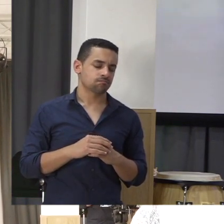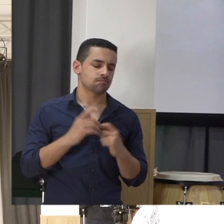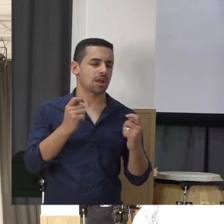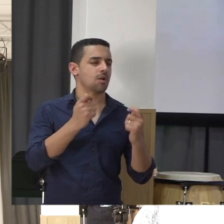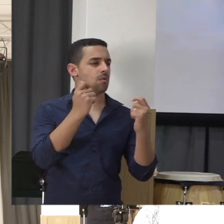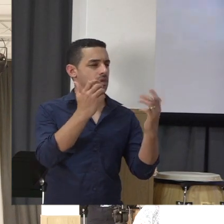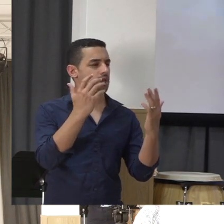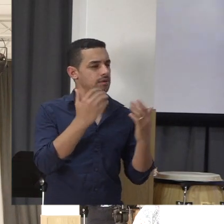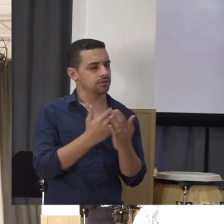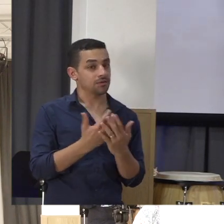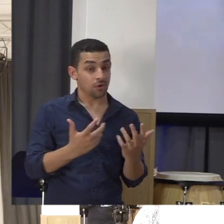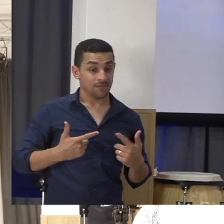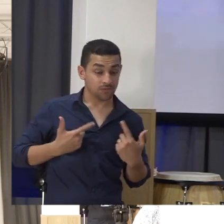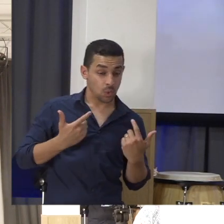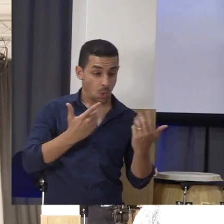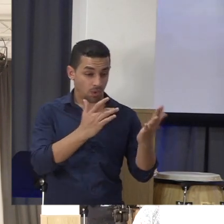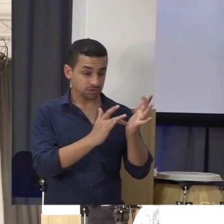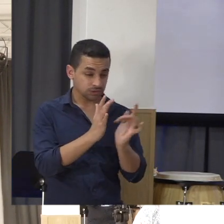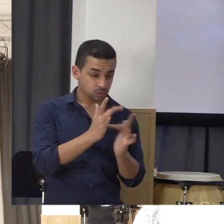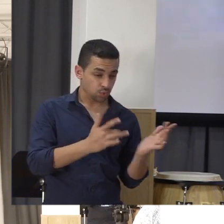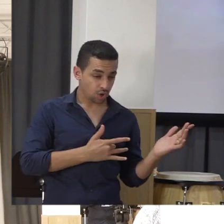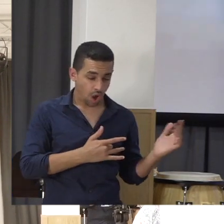Alléluia. Tu veux donner ta vie, ton cœur